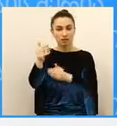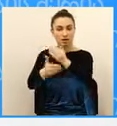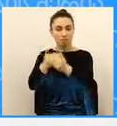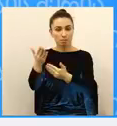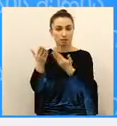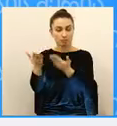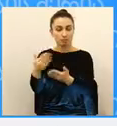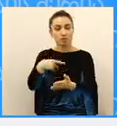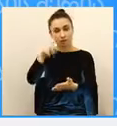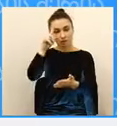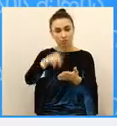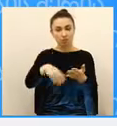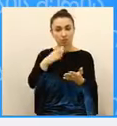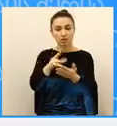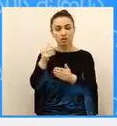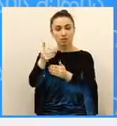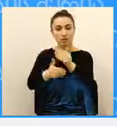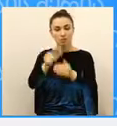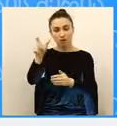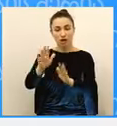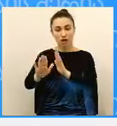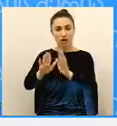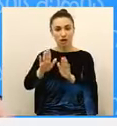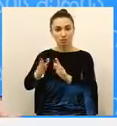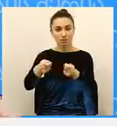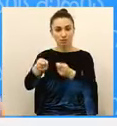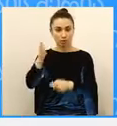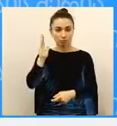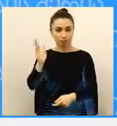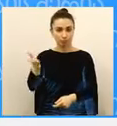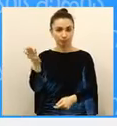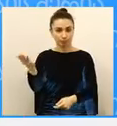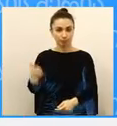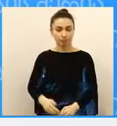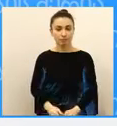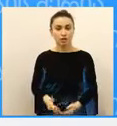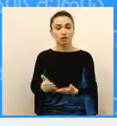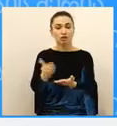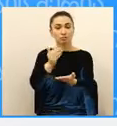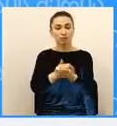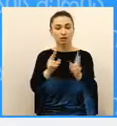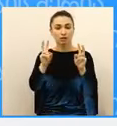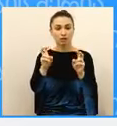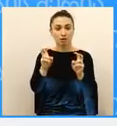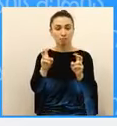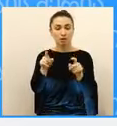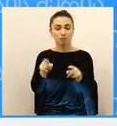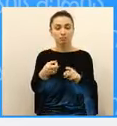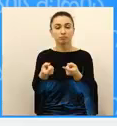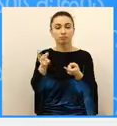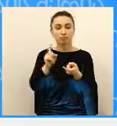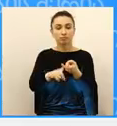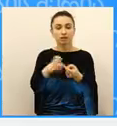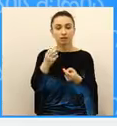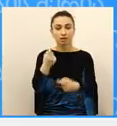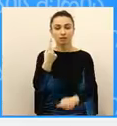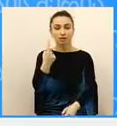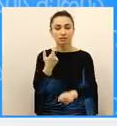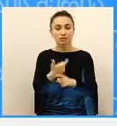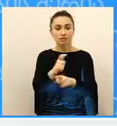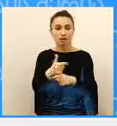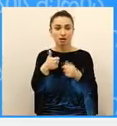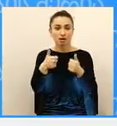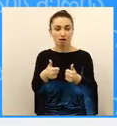უსურვო და დარწმუნებული ვარ წარმატებული ხელმძღვანელი იქნება. Შემდეგი თემა ეს ეხება კიდევ ერთ